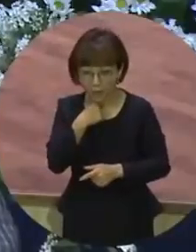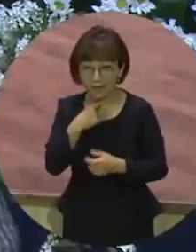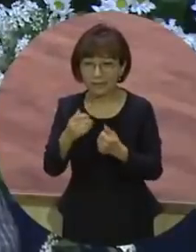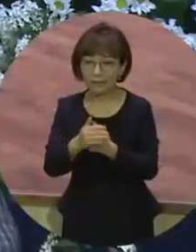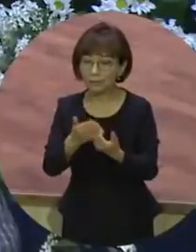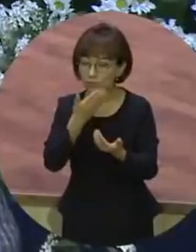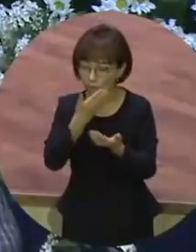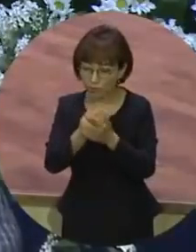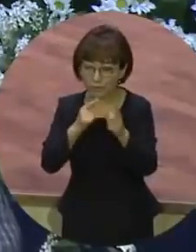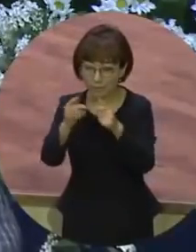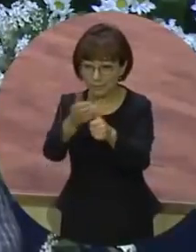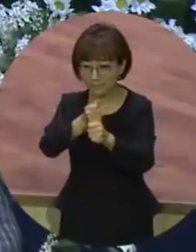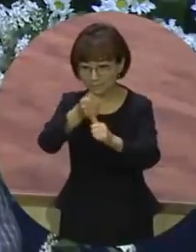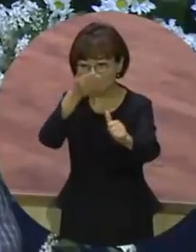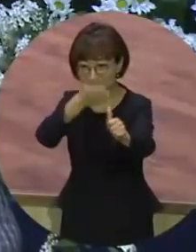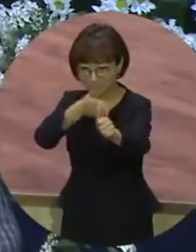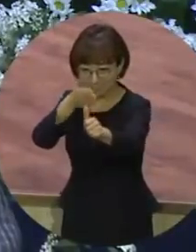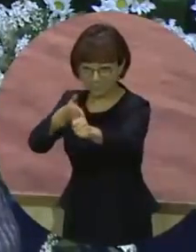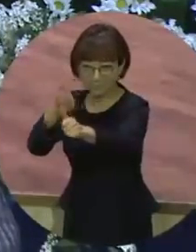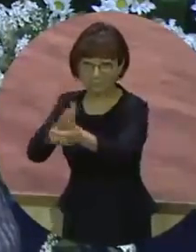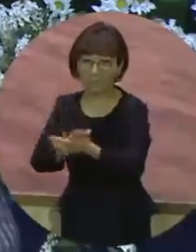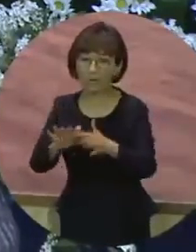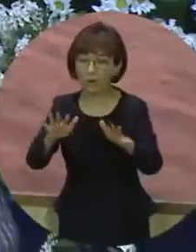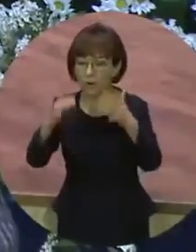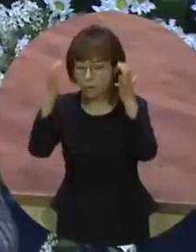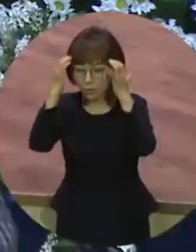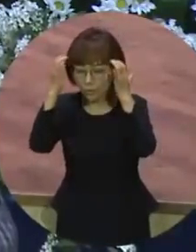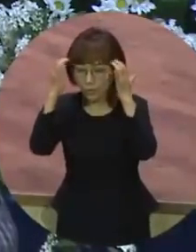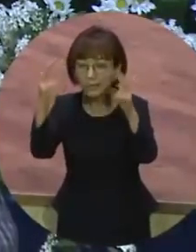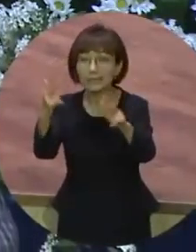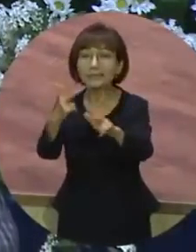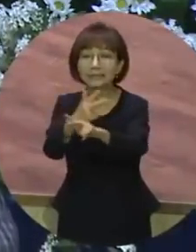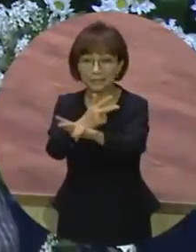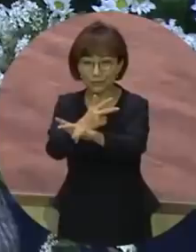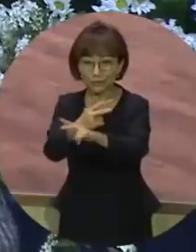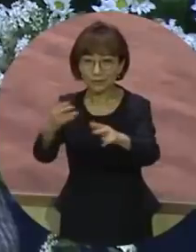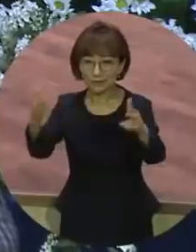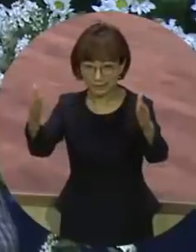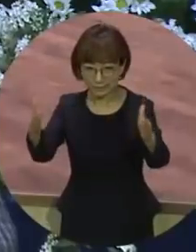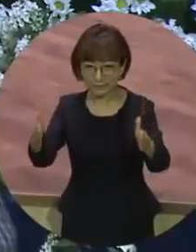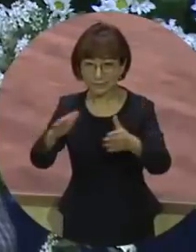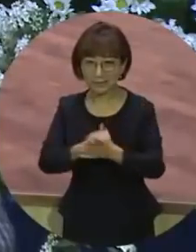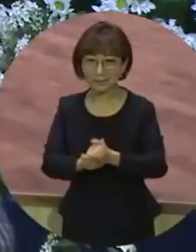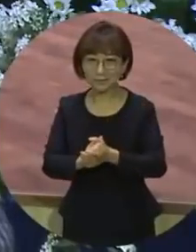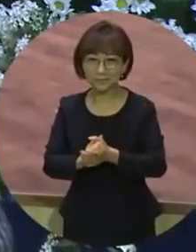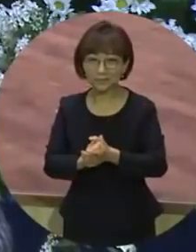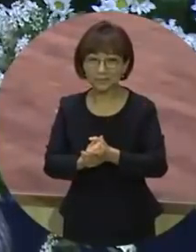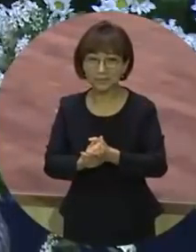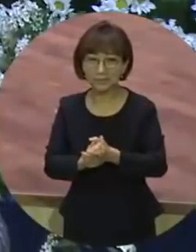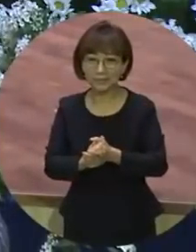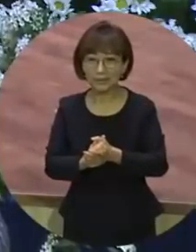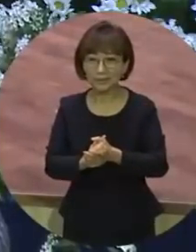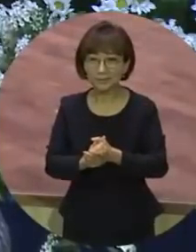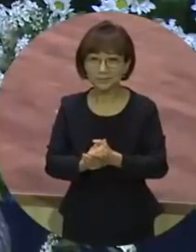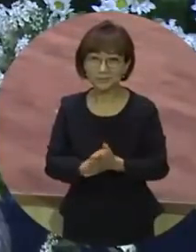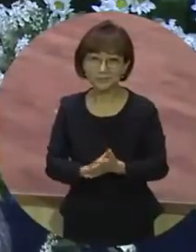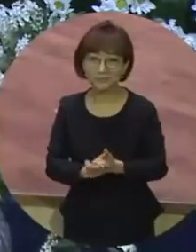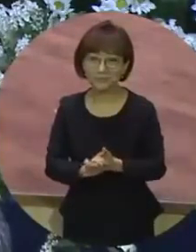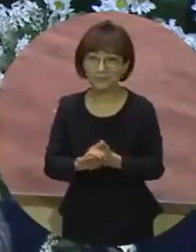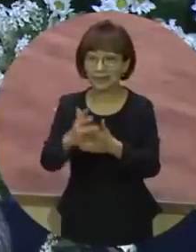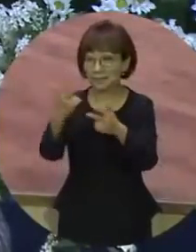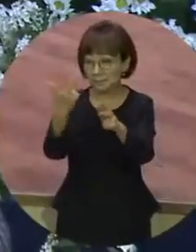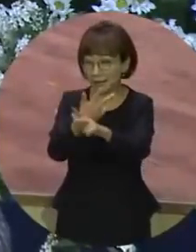오늘은 고난 주간 이 가장 뭐라고 그러나 이 금요일이 1년에 많지만 클라이막스